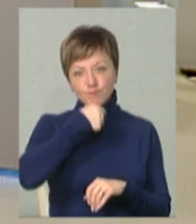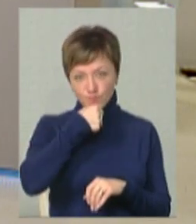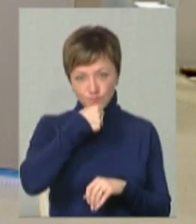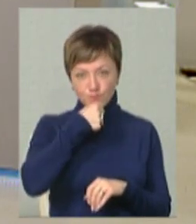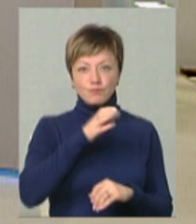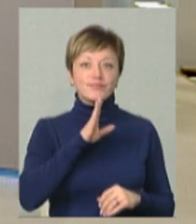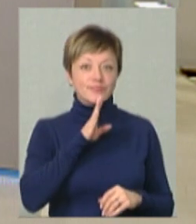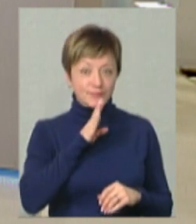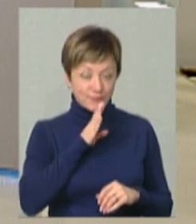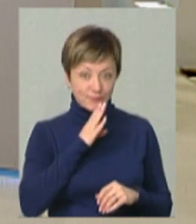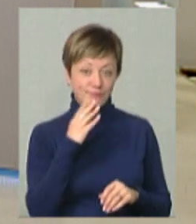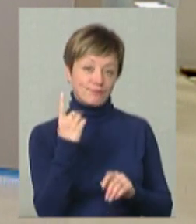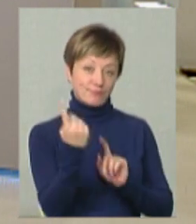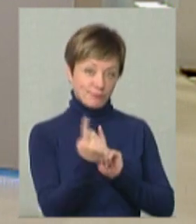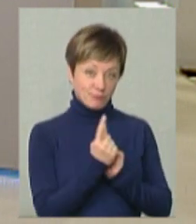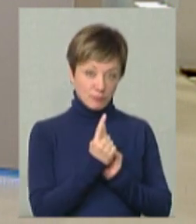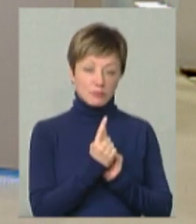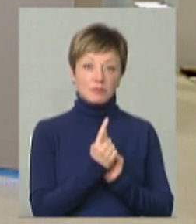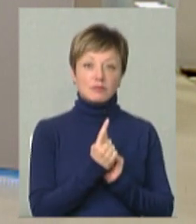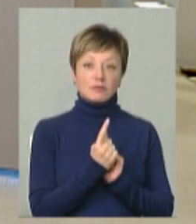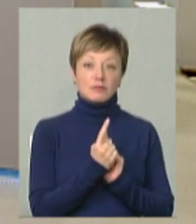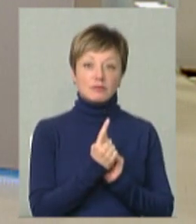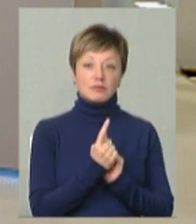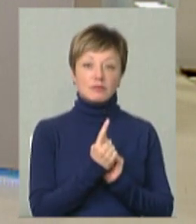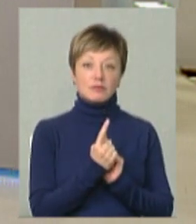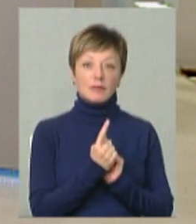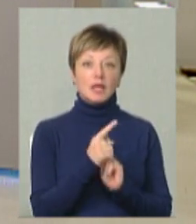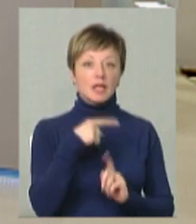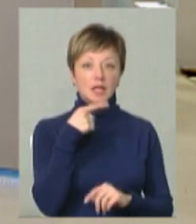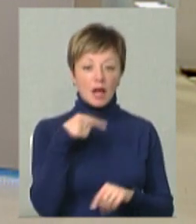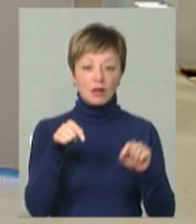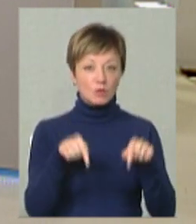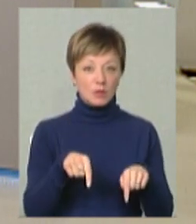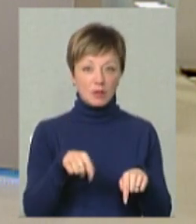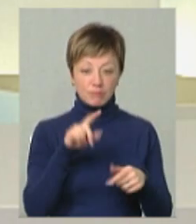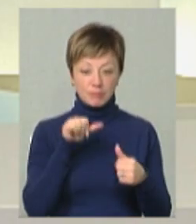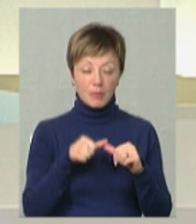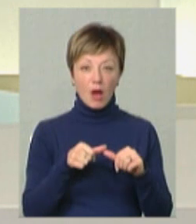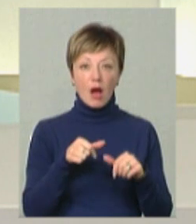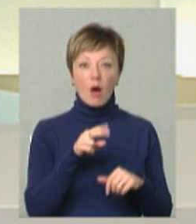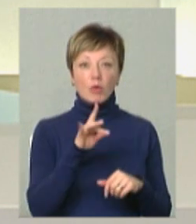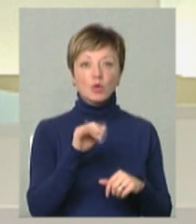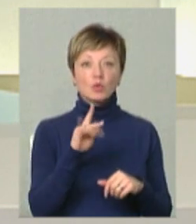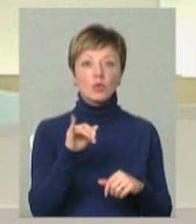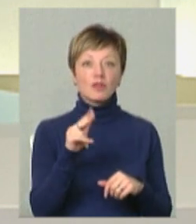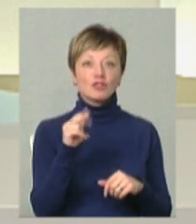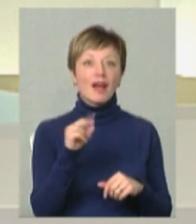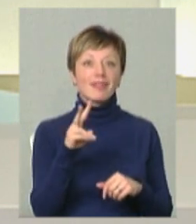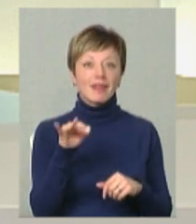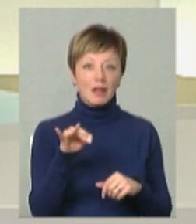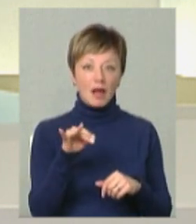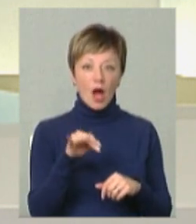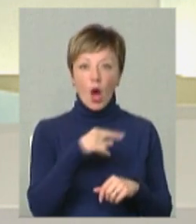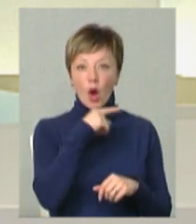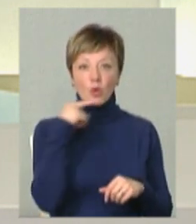віку жіночки, які назвалися корінними проскурівчанками і російською мовою